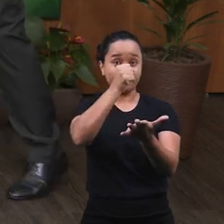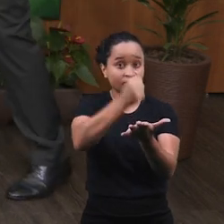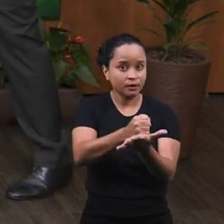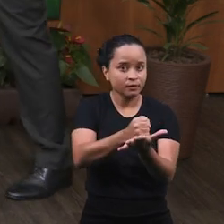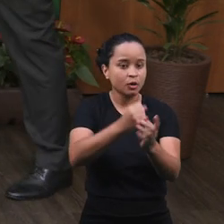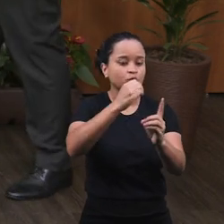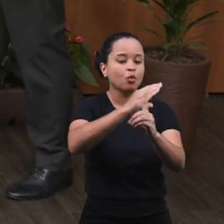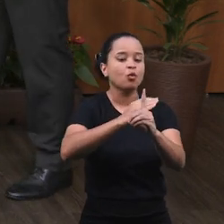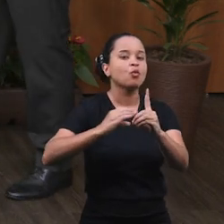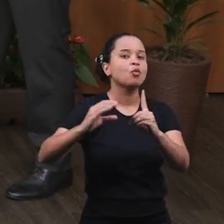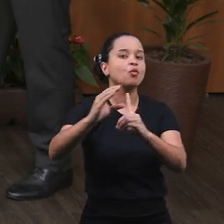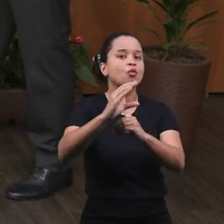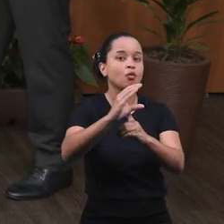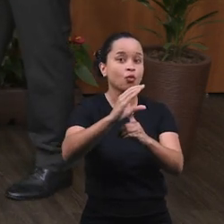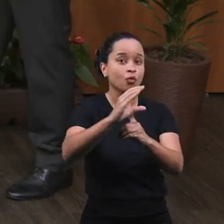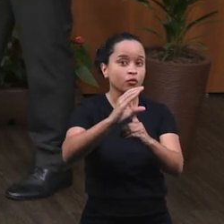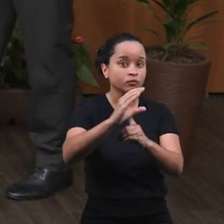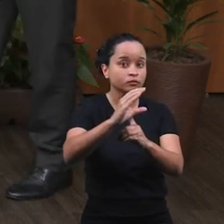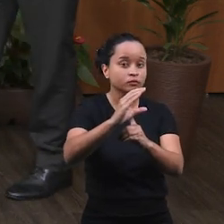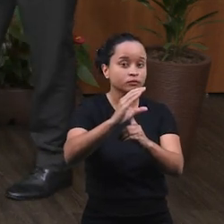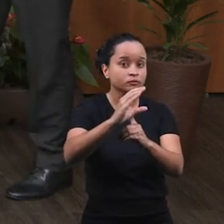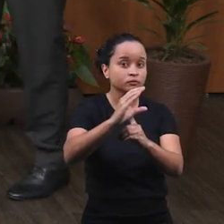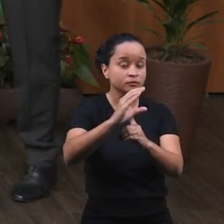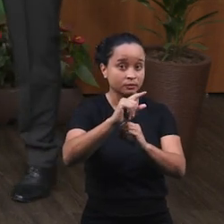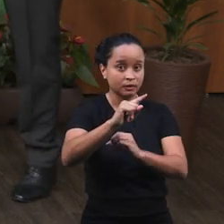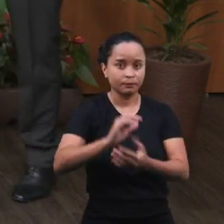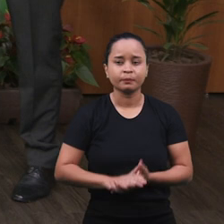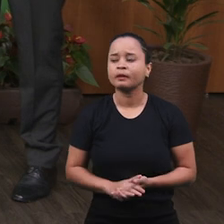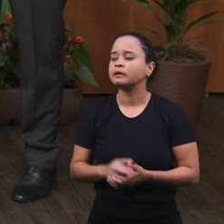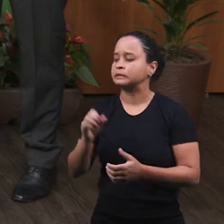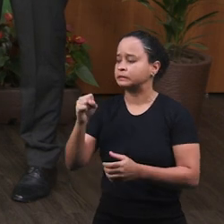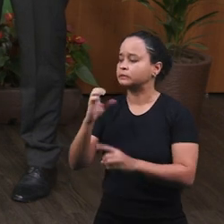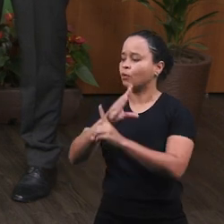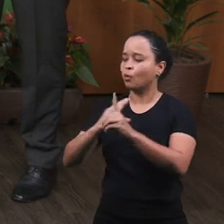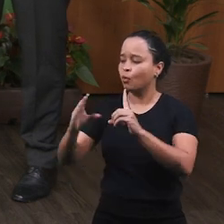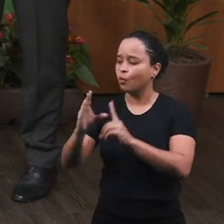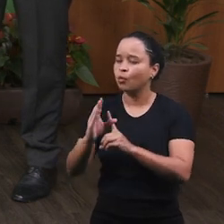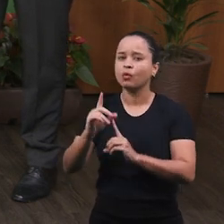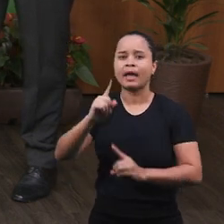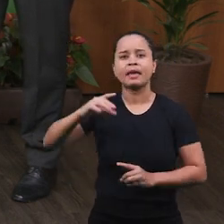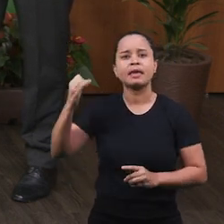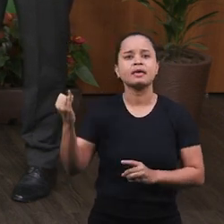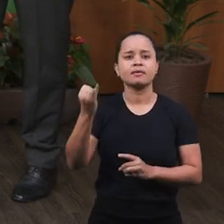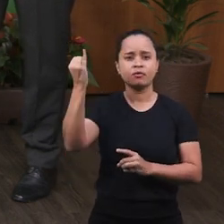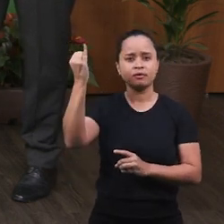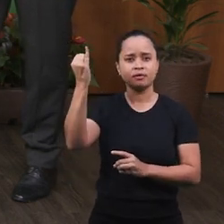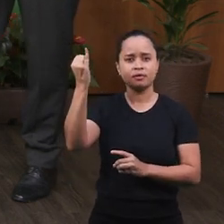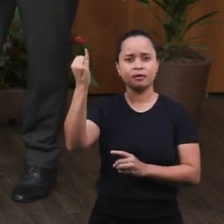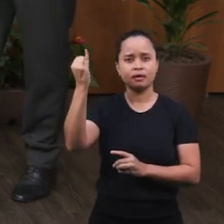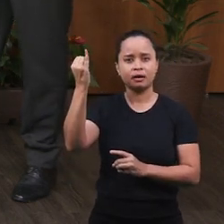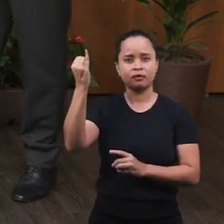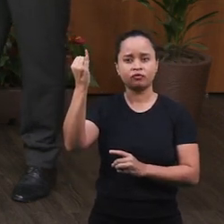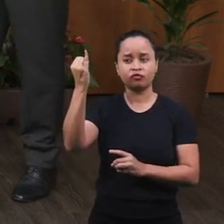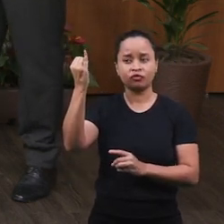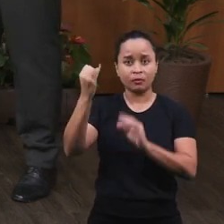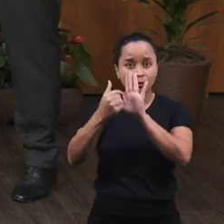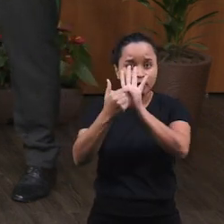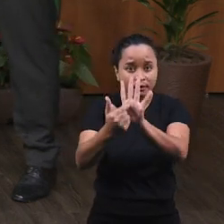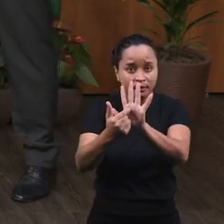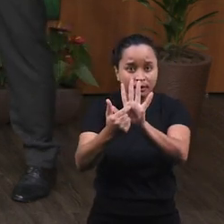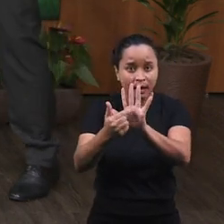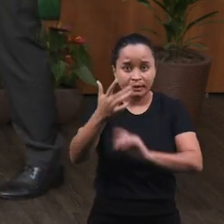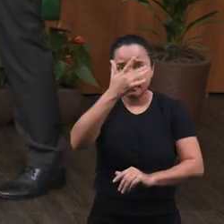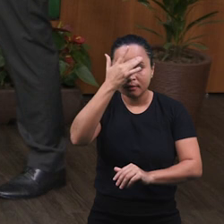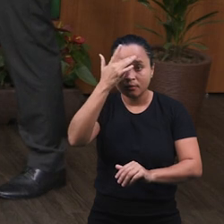l'Ancien Testament, qui était un culte, et c'est important de souligner et appeler l'attention